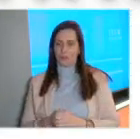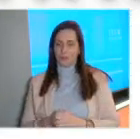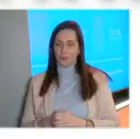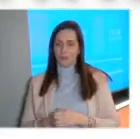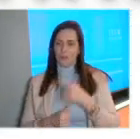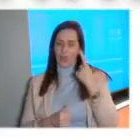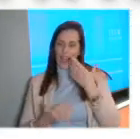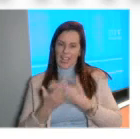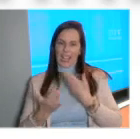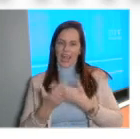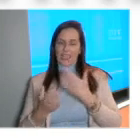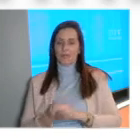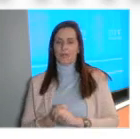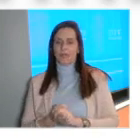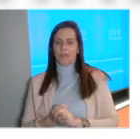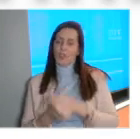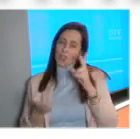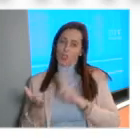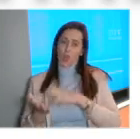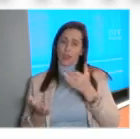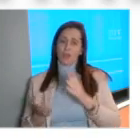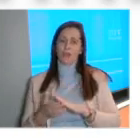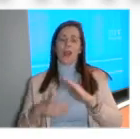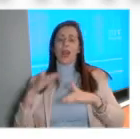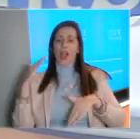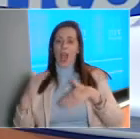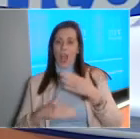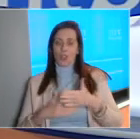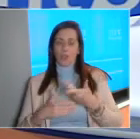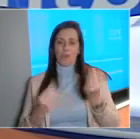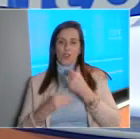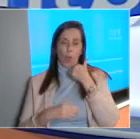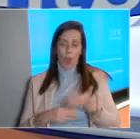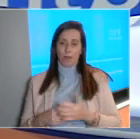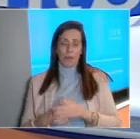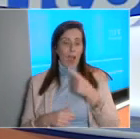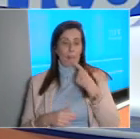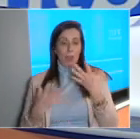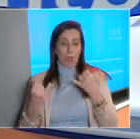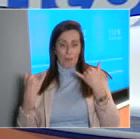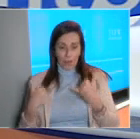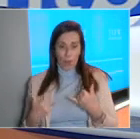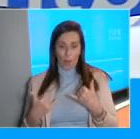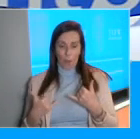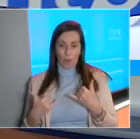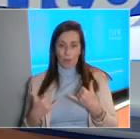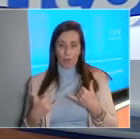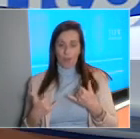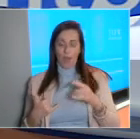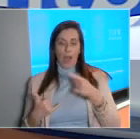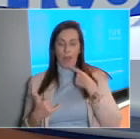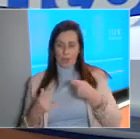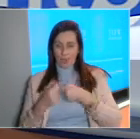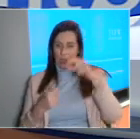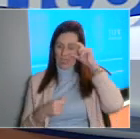אחד התכלסים הוא כותב, נכון? בקיצר, ציוץ של רשף שי. כן, בוא נעבור רגע לשאר האשפות. דיברנו הרבה היום על השיח הזה על